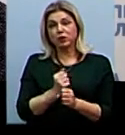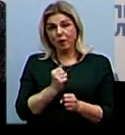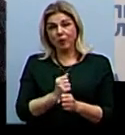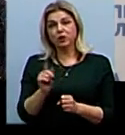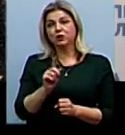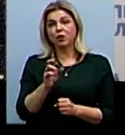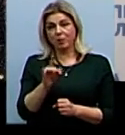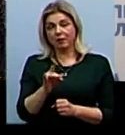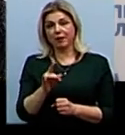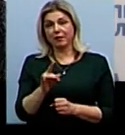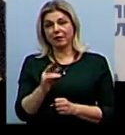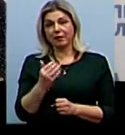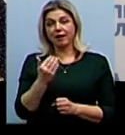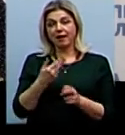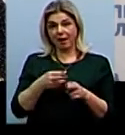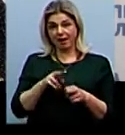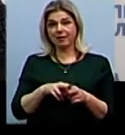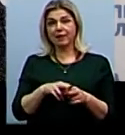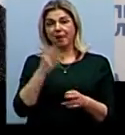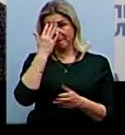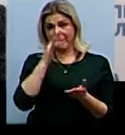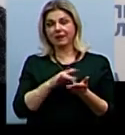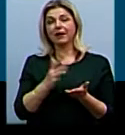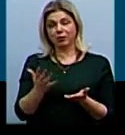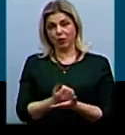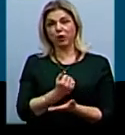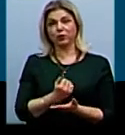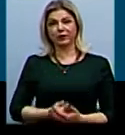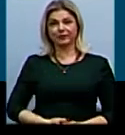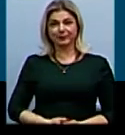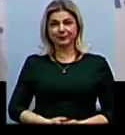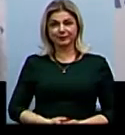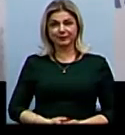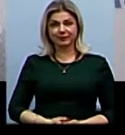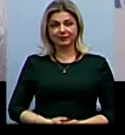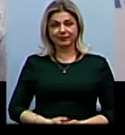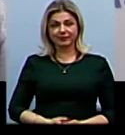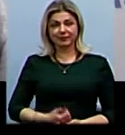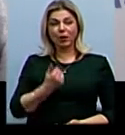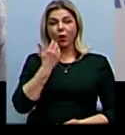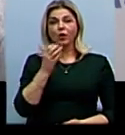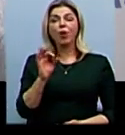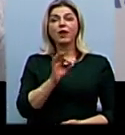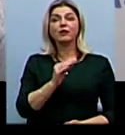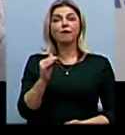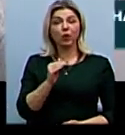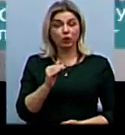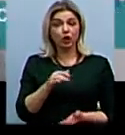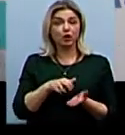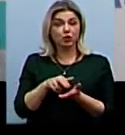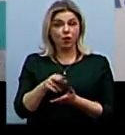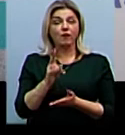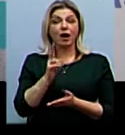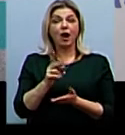щоб цієї мети досягнути все ж таки? Коли Олександр Федорович йшов